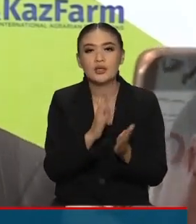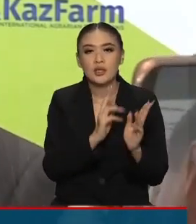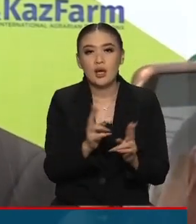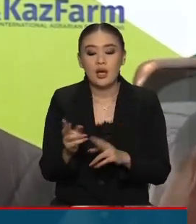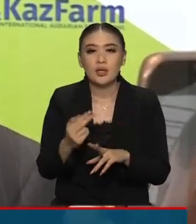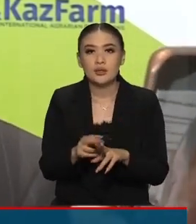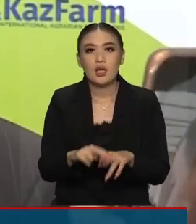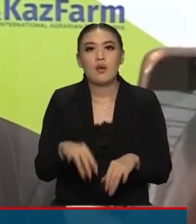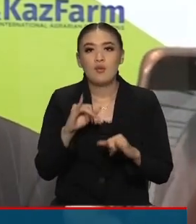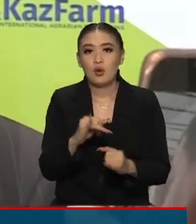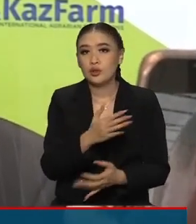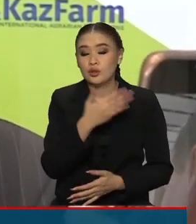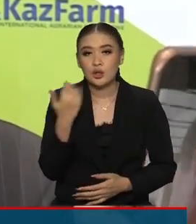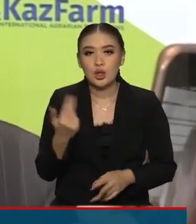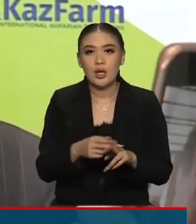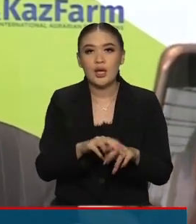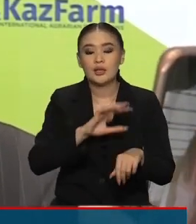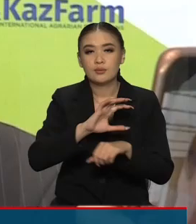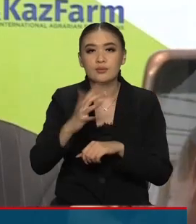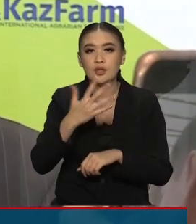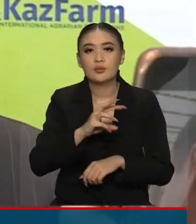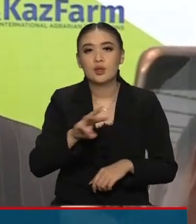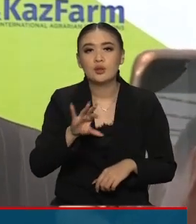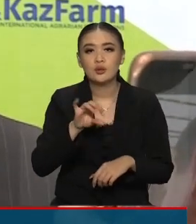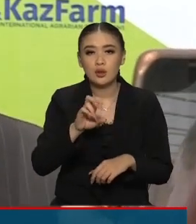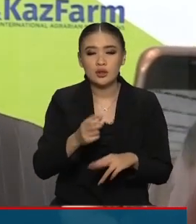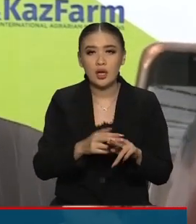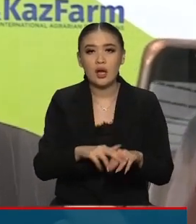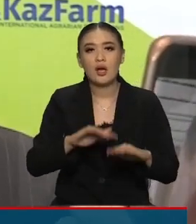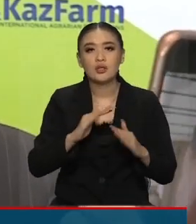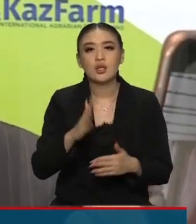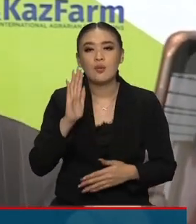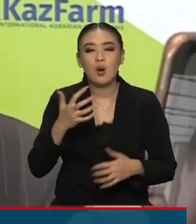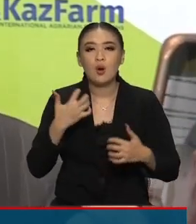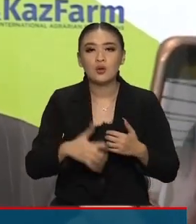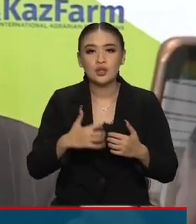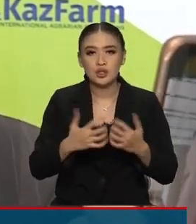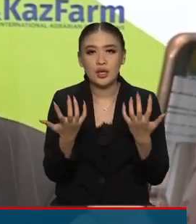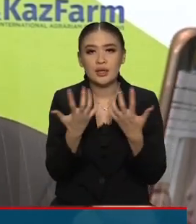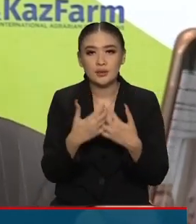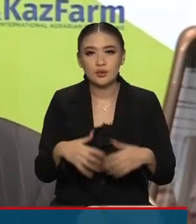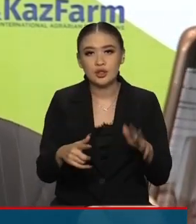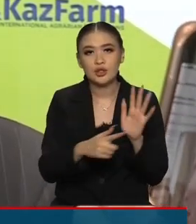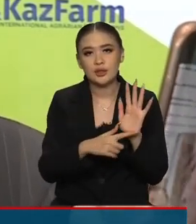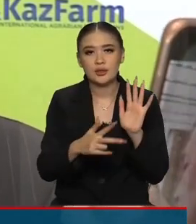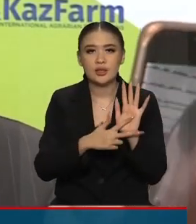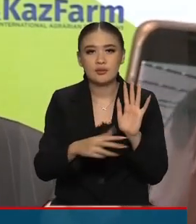Қарқын жаман емес. Биыл экспортты 5 миллион тоннаға азайтамыз деп жоспарладық. Бұған дейін орташа есеппен 7-8 миллион тонна тиеп жөнелтетін едік.